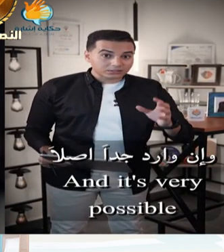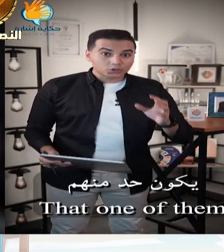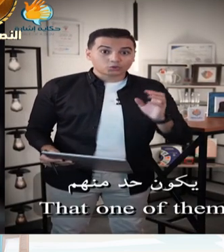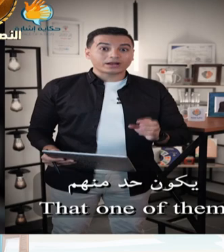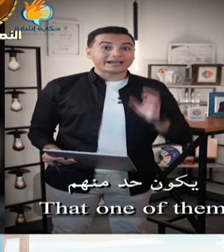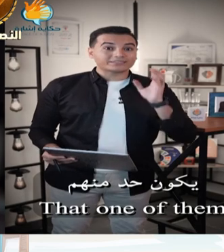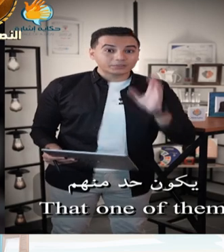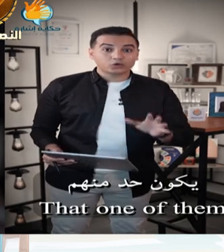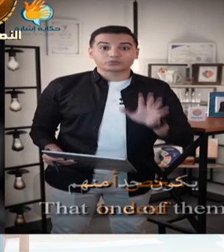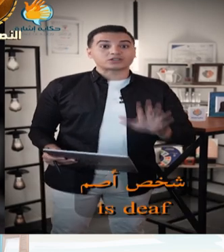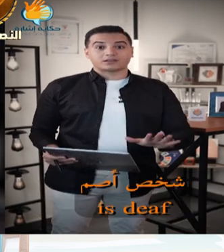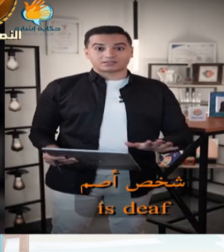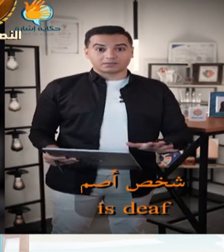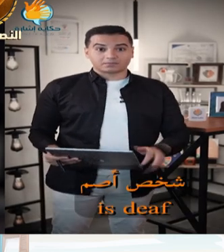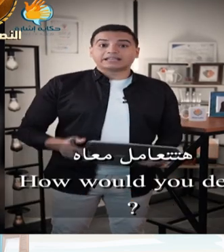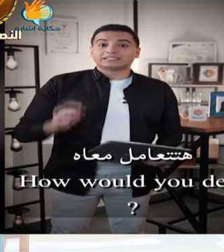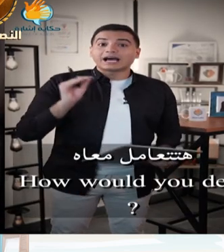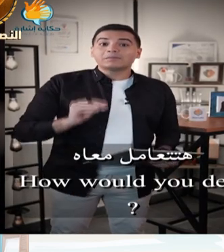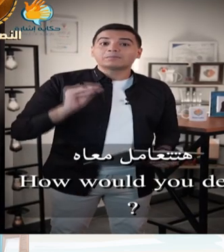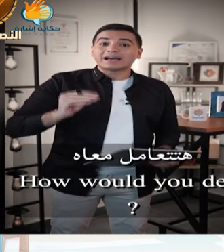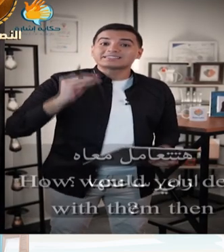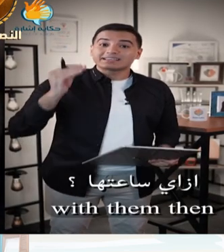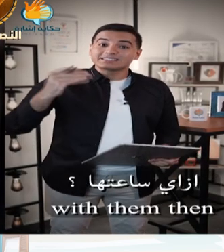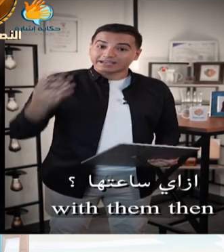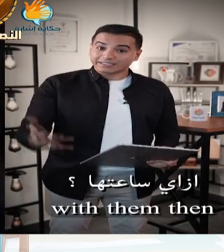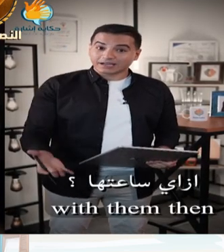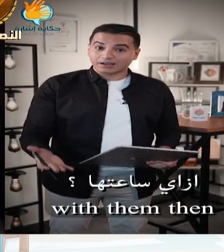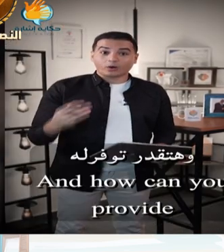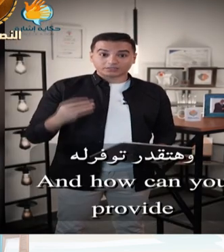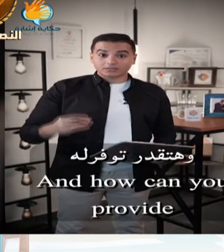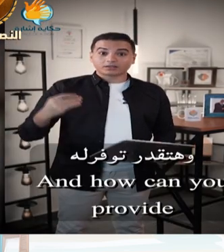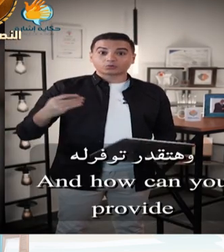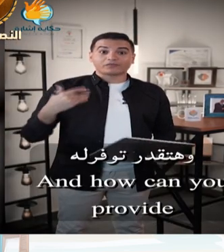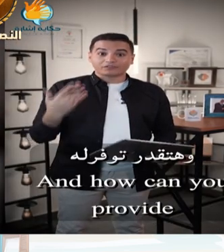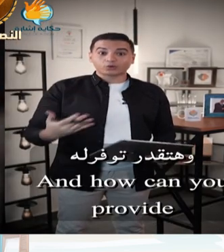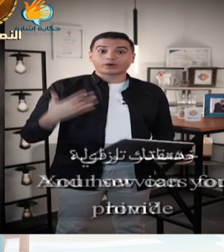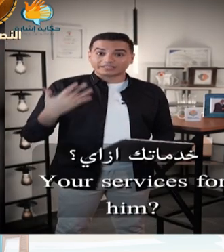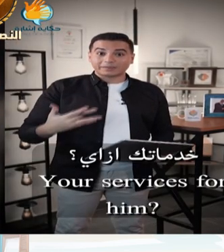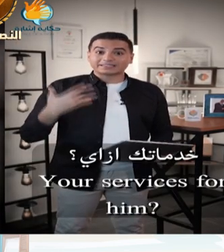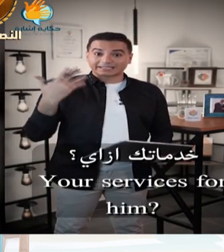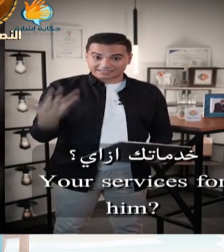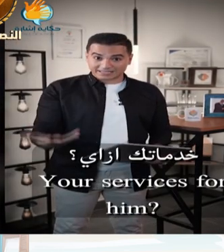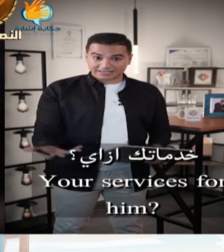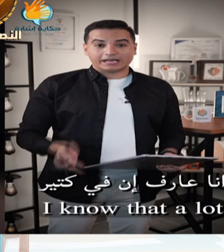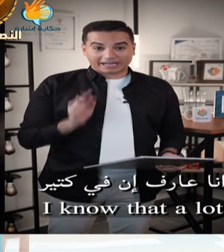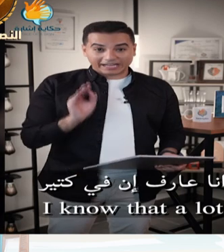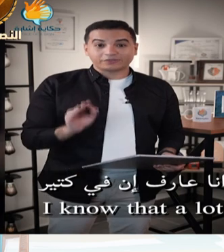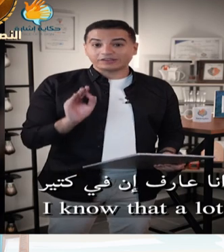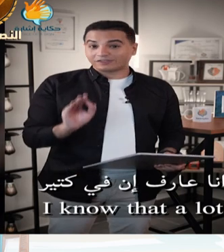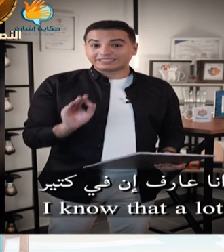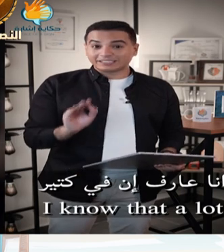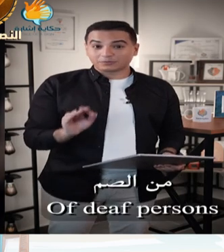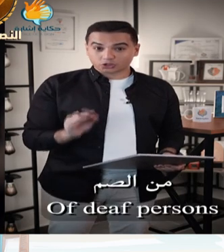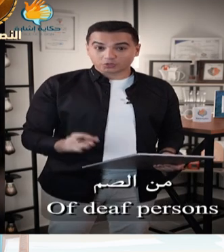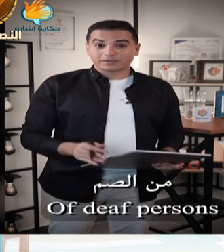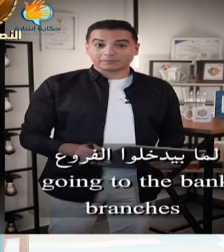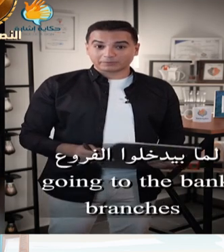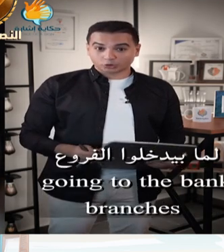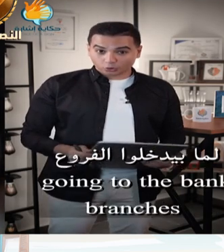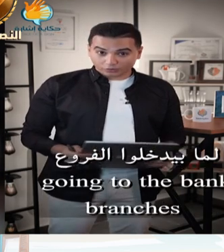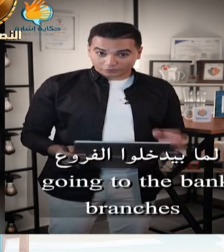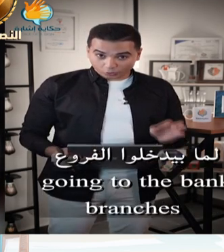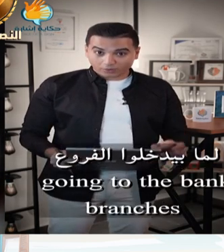سوهاج وكان في مبادره لمبادره دي كانت بتتكلم عن لغه الاشاره وحقيقي يعني وقتها